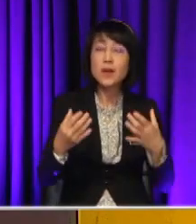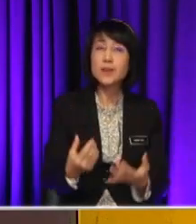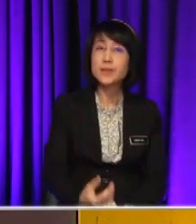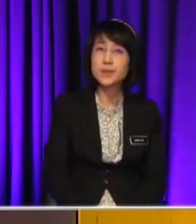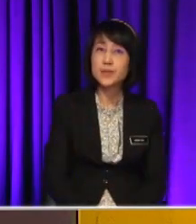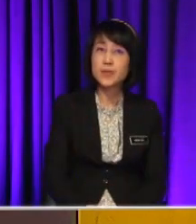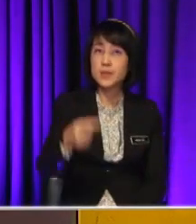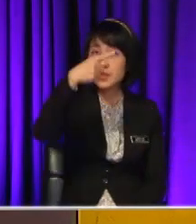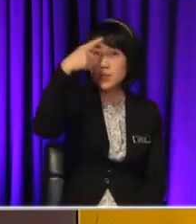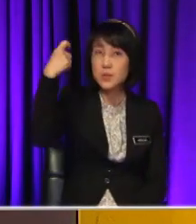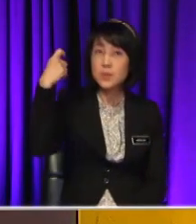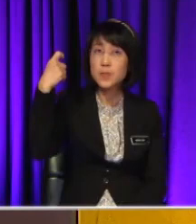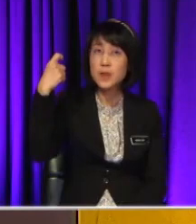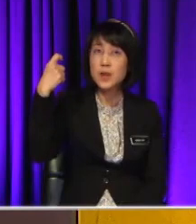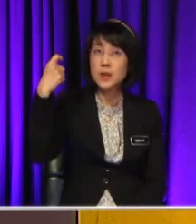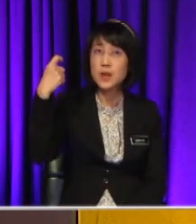Sebanyak